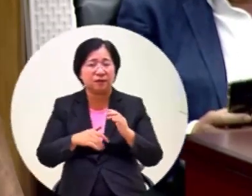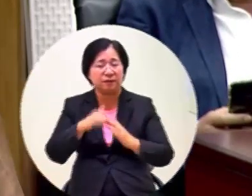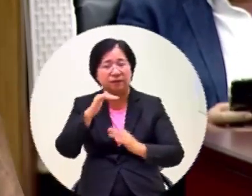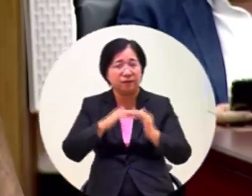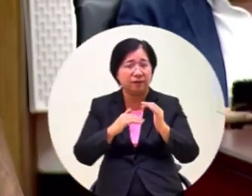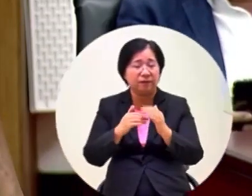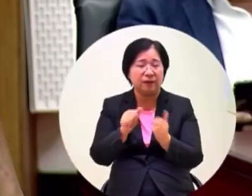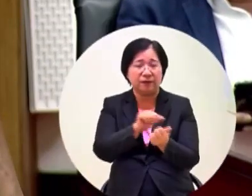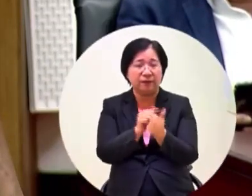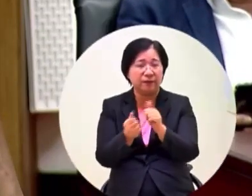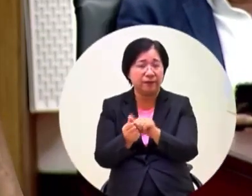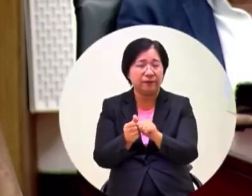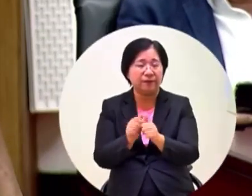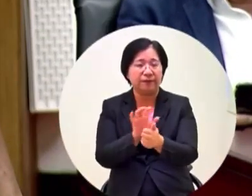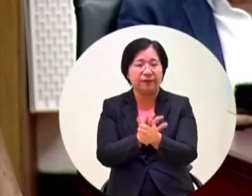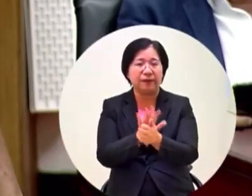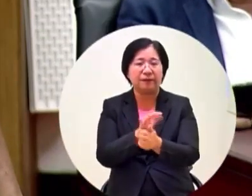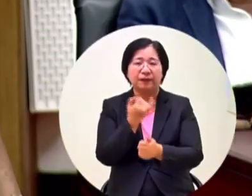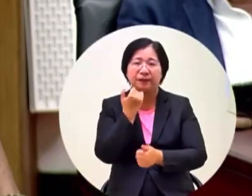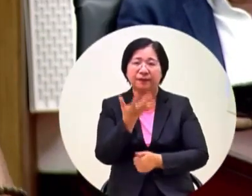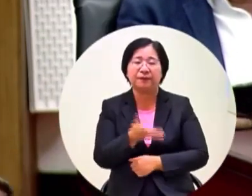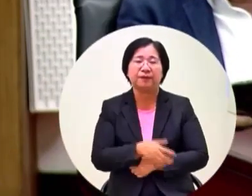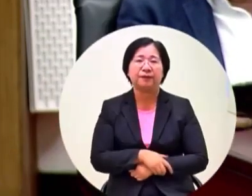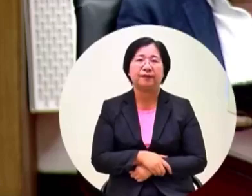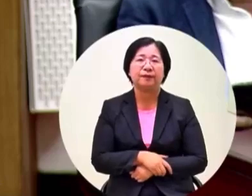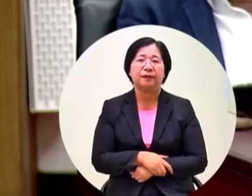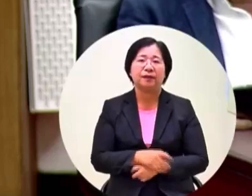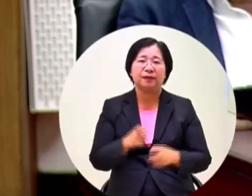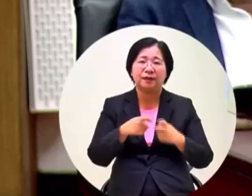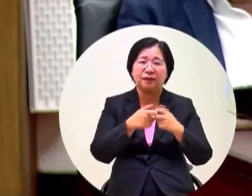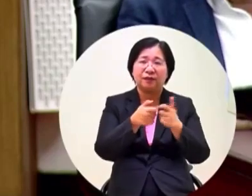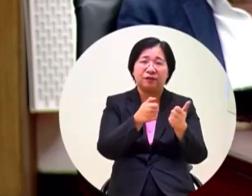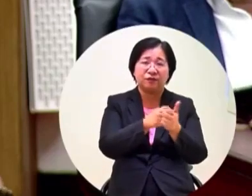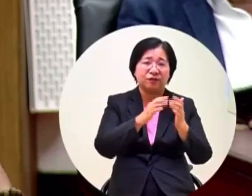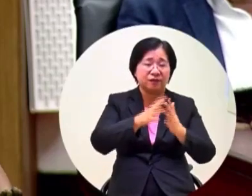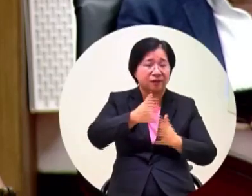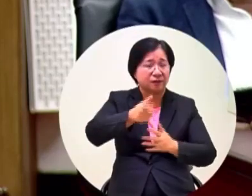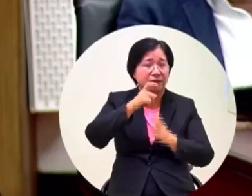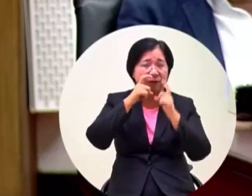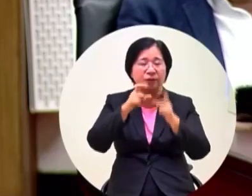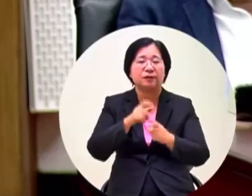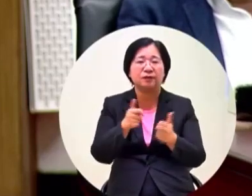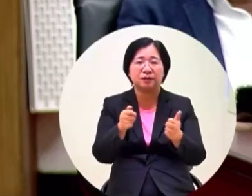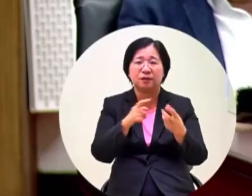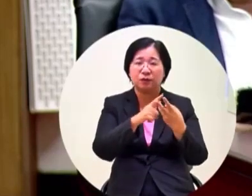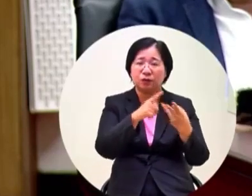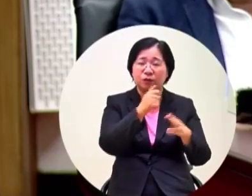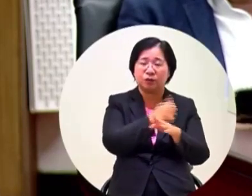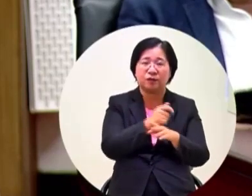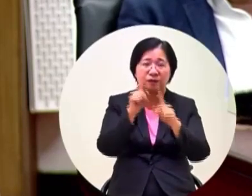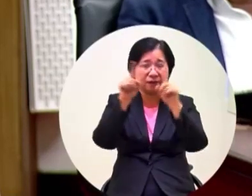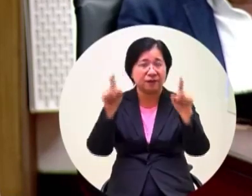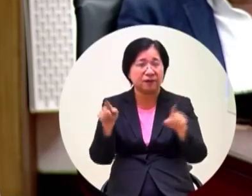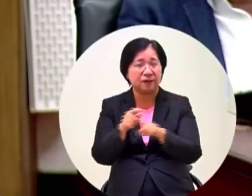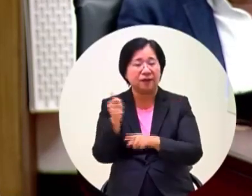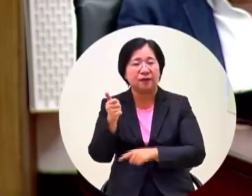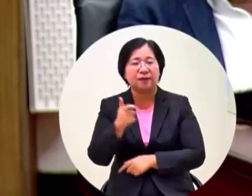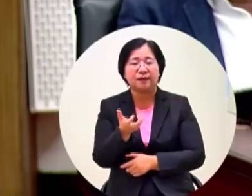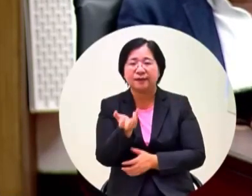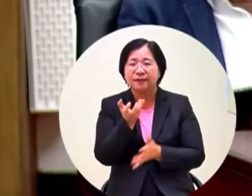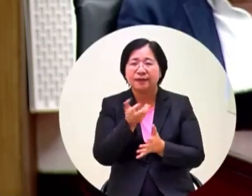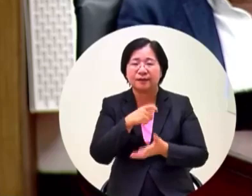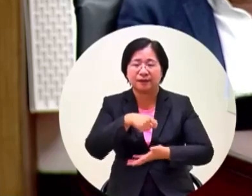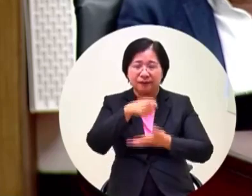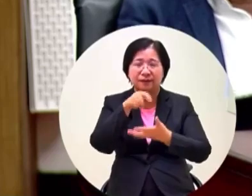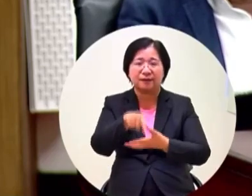你简单答复一下？ 请刘副市长答复。 好，谢谢主席，谢谢张议员哦。刚才谈的那一个部分，当然